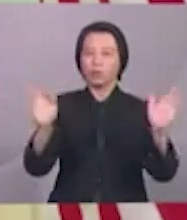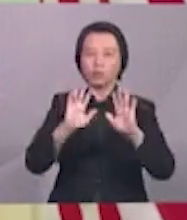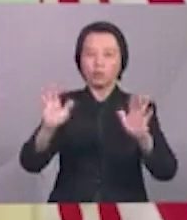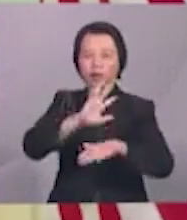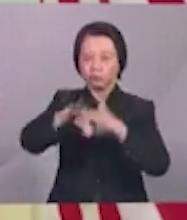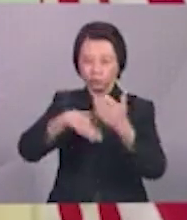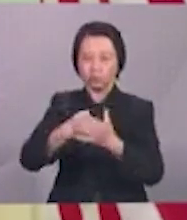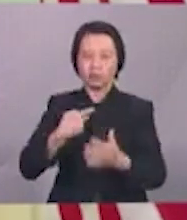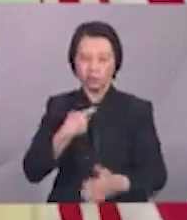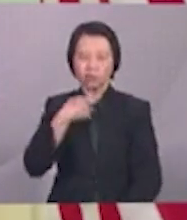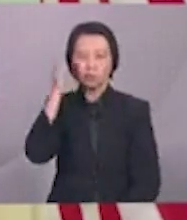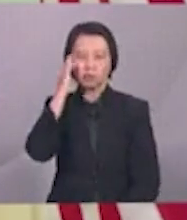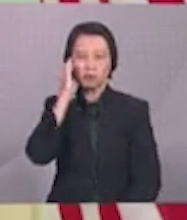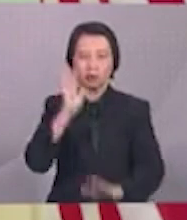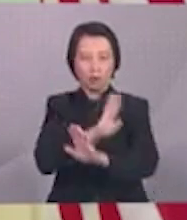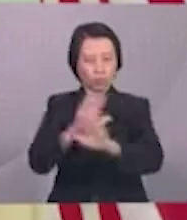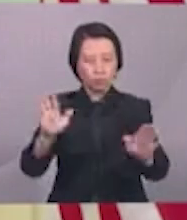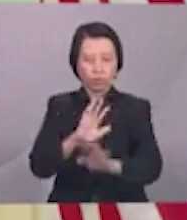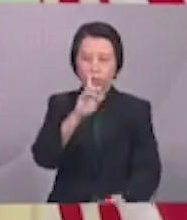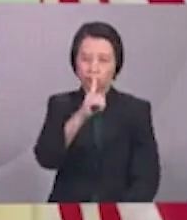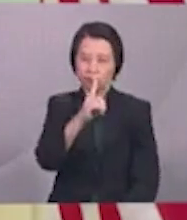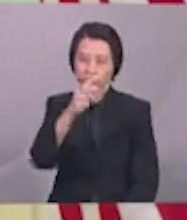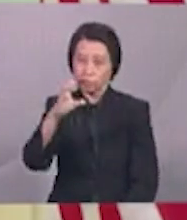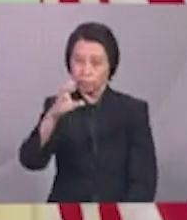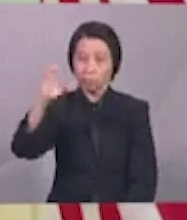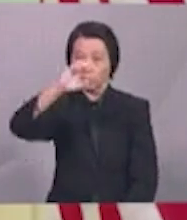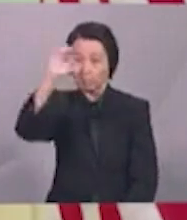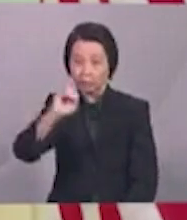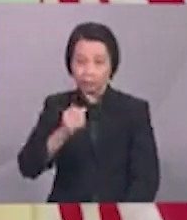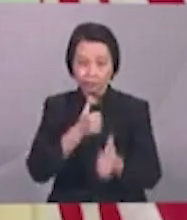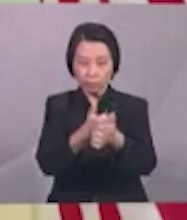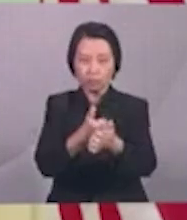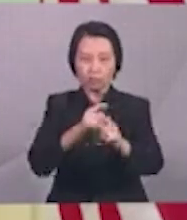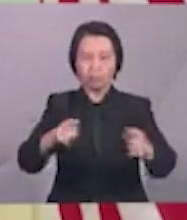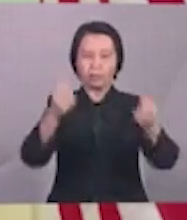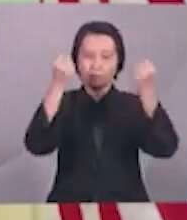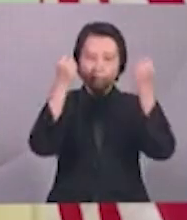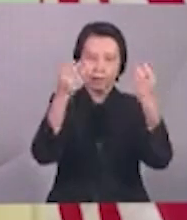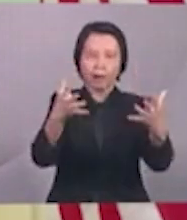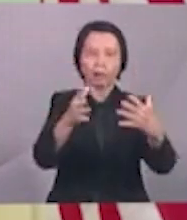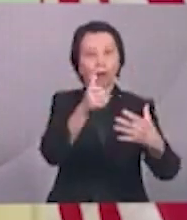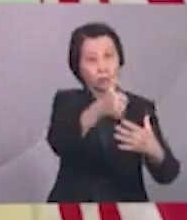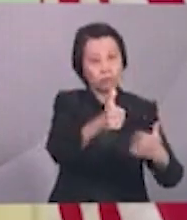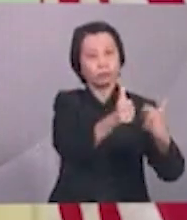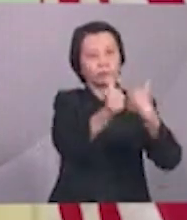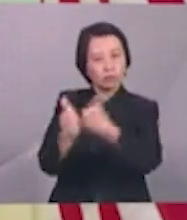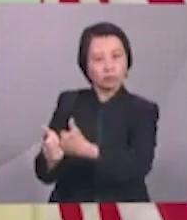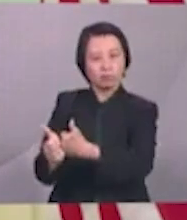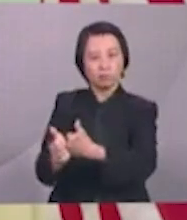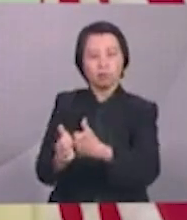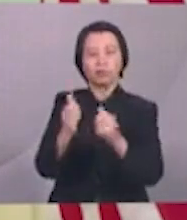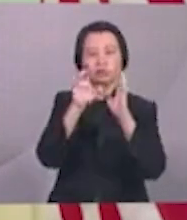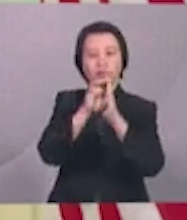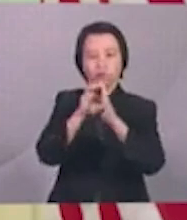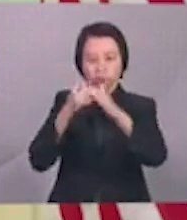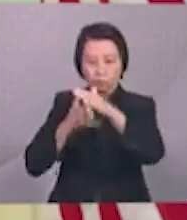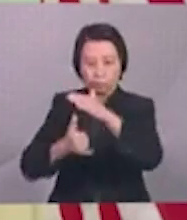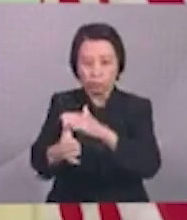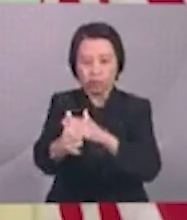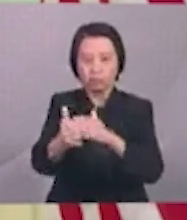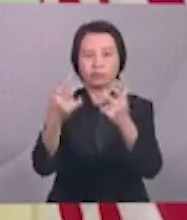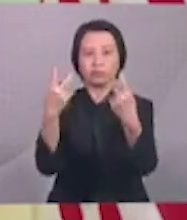kita tahu bukan 100%, tetapi kebanyakannya mematuhi. Misalnya apabila memasuki premis